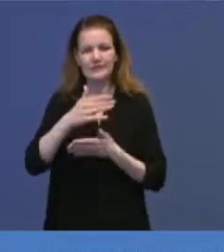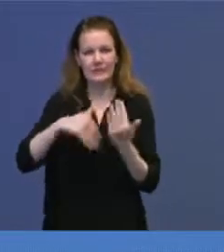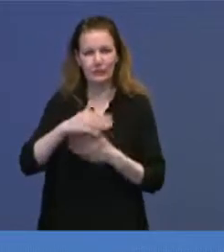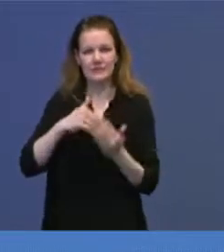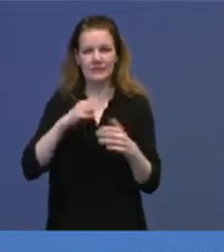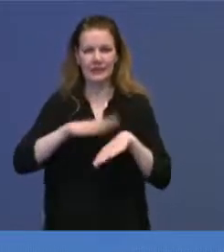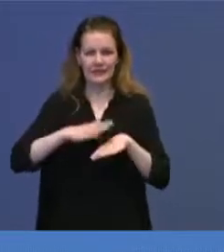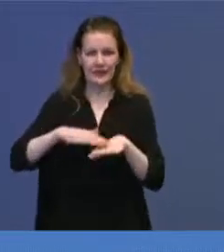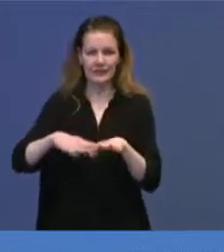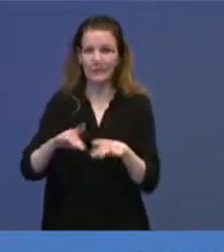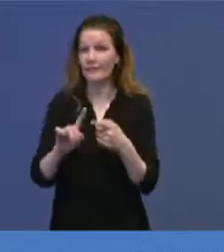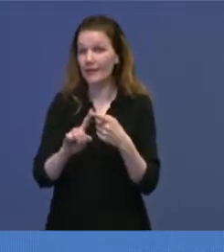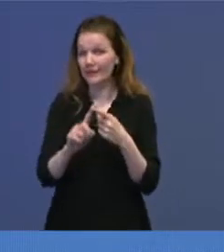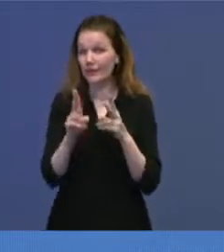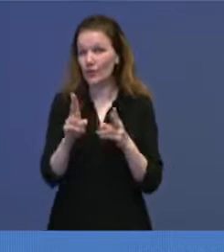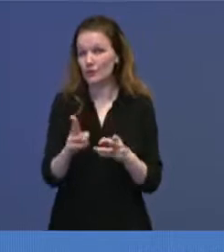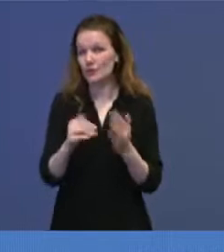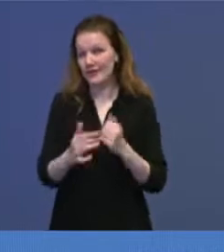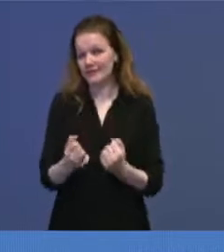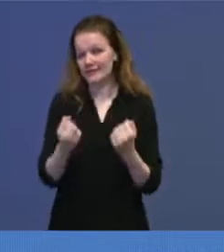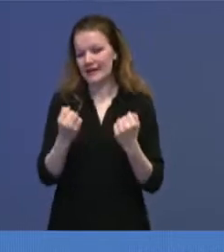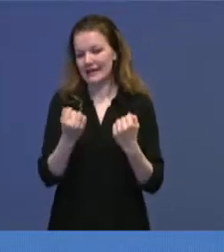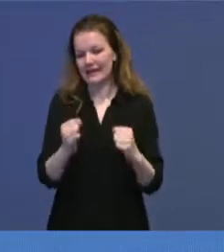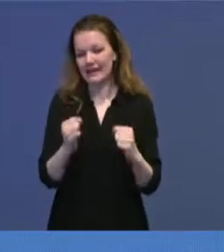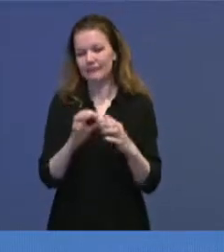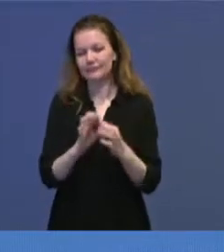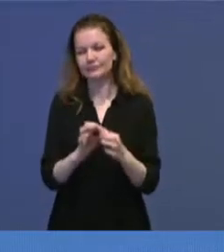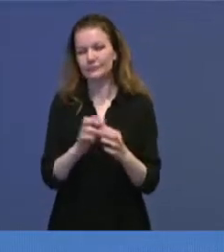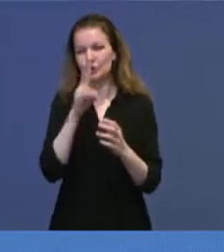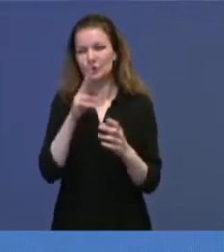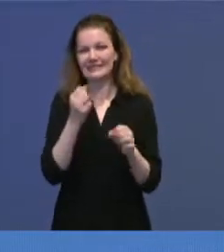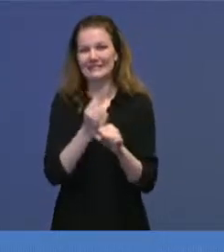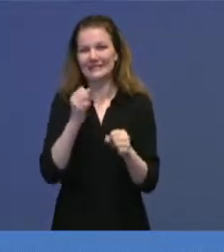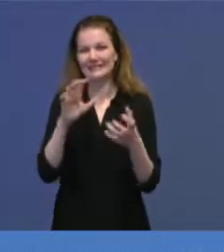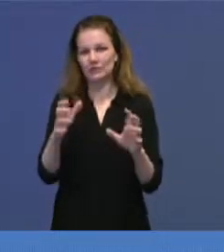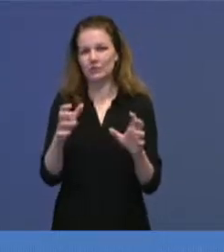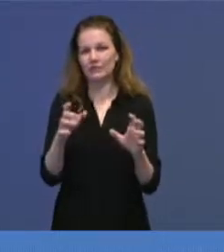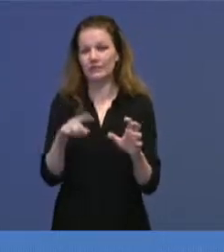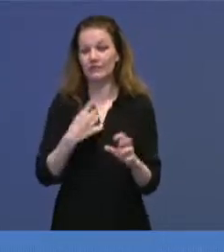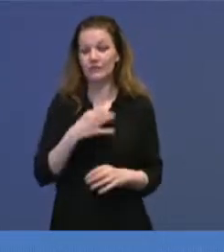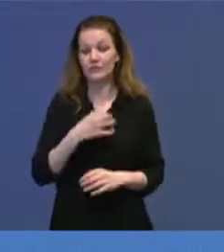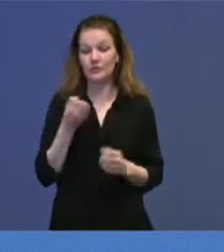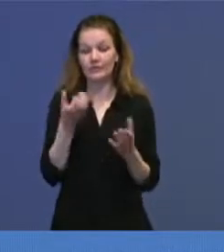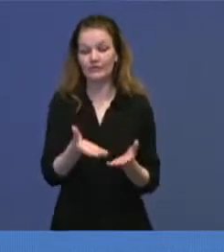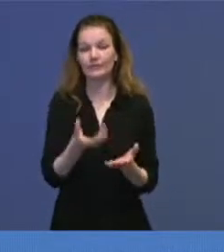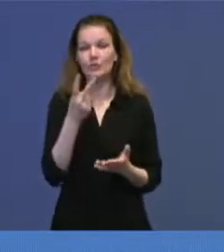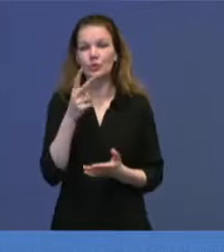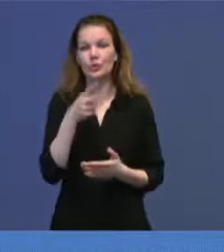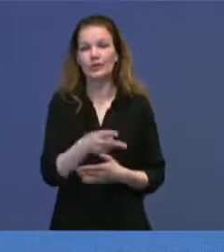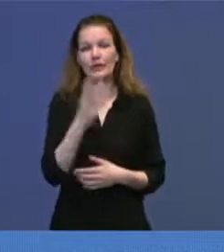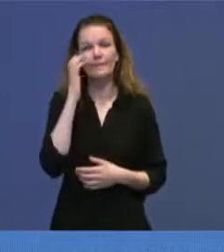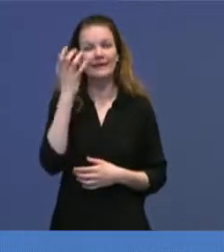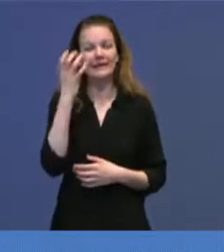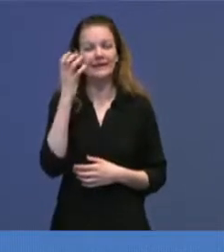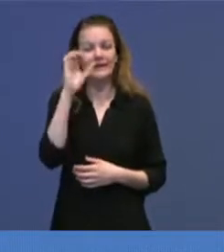ta enda sterkere grep I lys av den nye sikkerhetssituasjonen. Vi vil bevilge 200 millioner kroner som skal gå